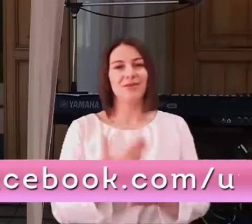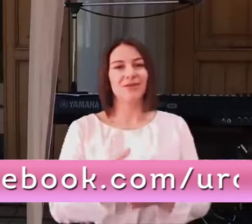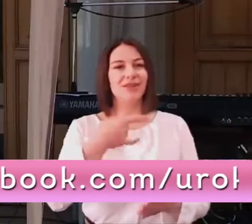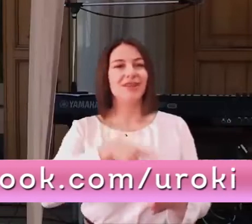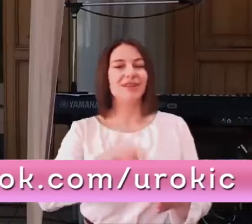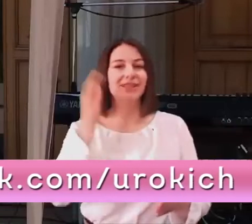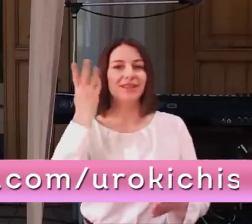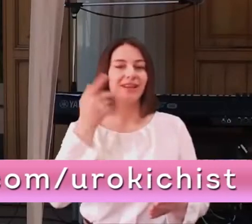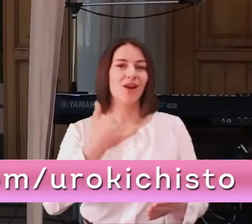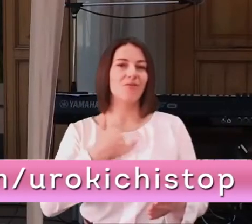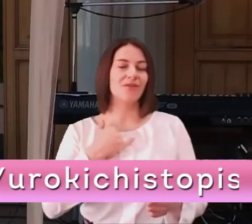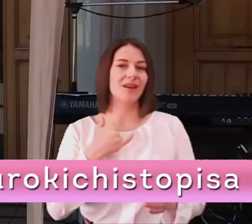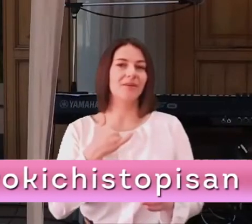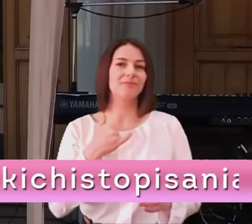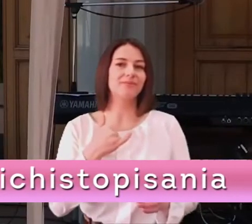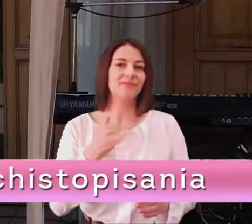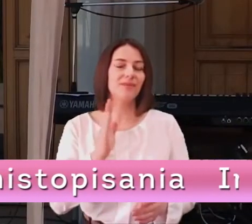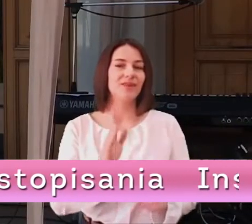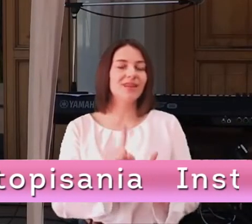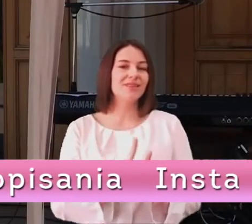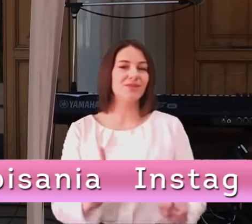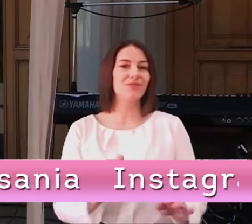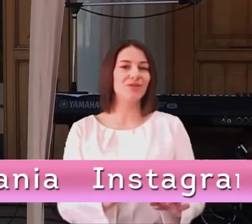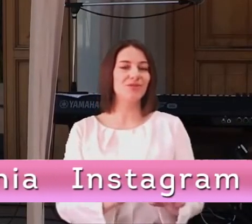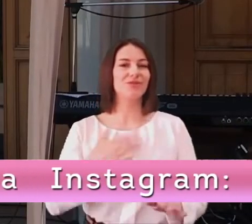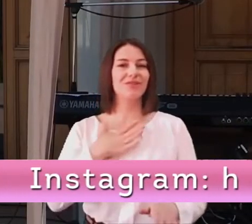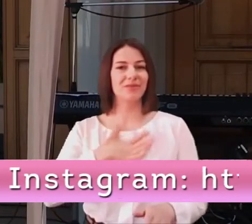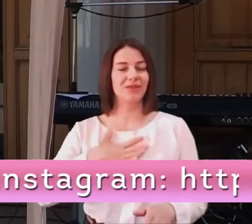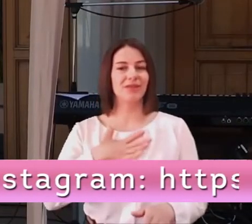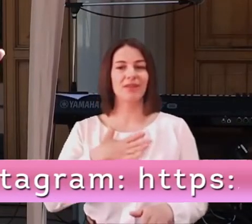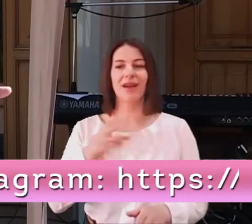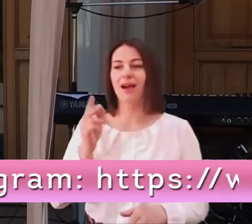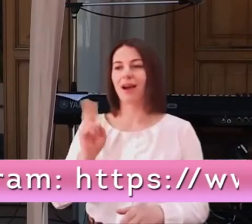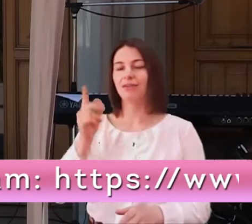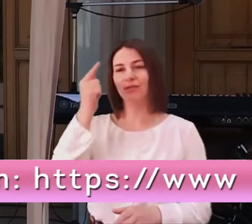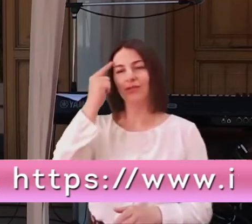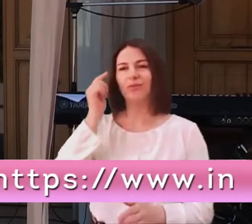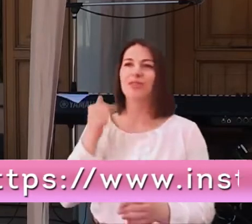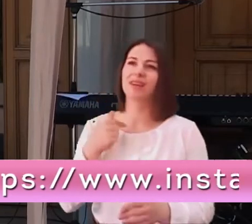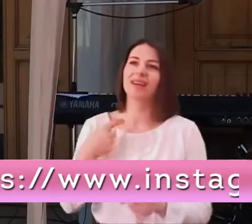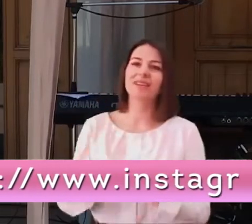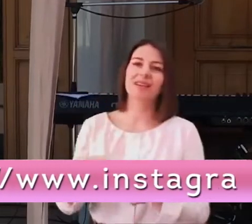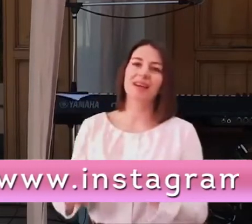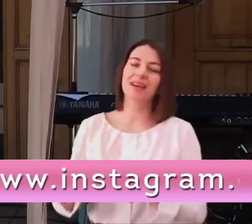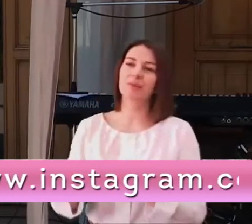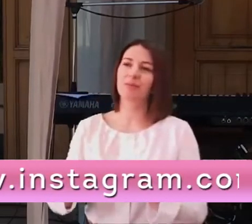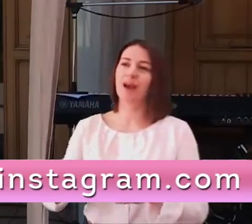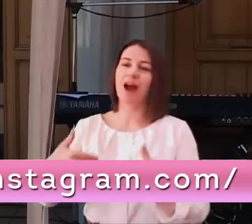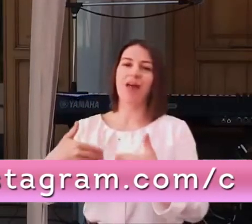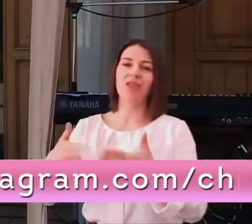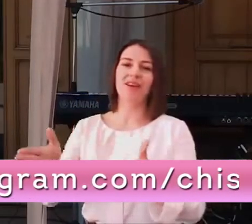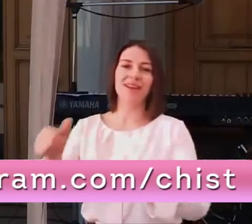особенными какими-то чувствами, переживаниями. А кто-то, может быть, думает, что скорее бы уже открылись границы, я мог бы поехать